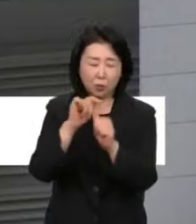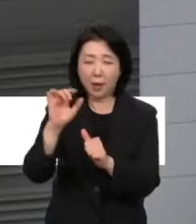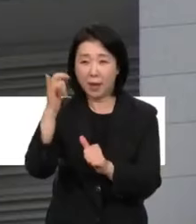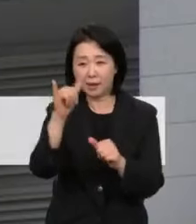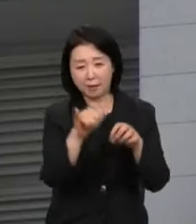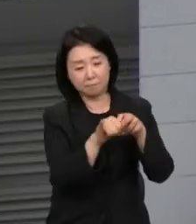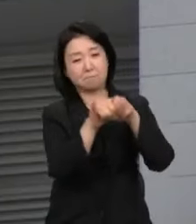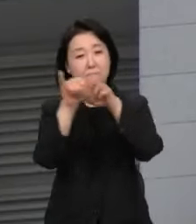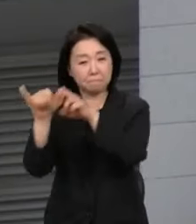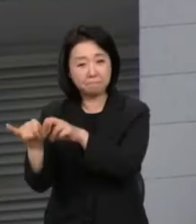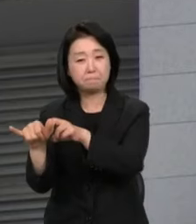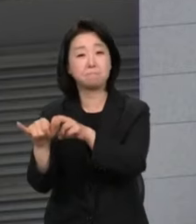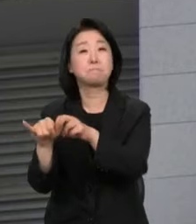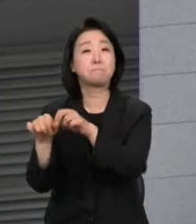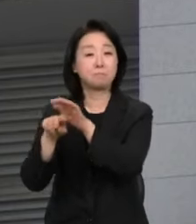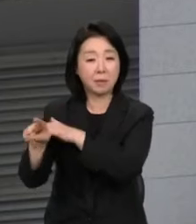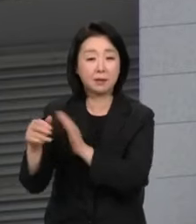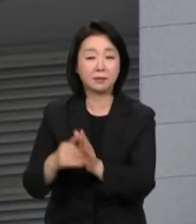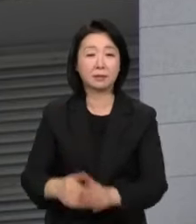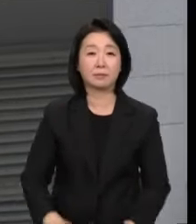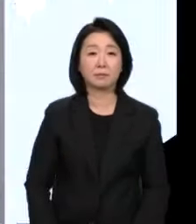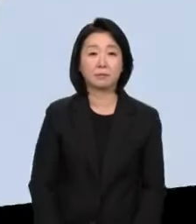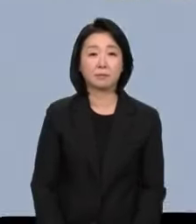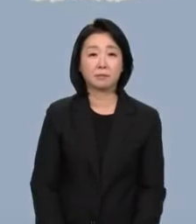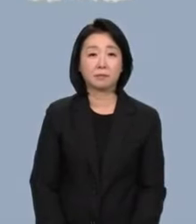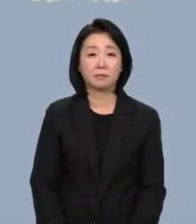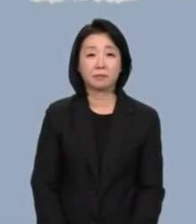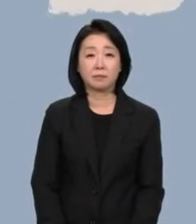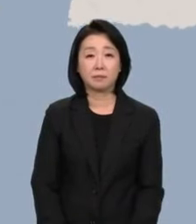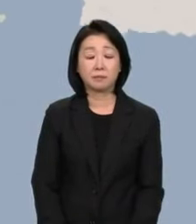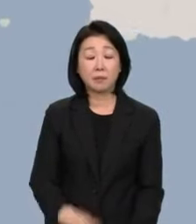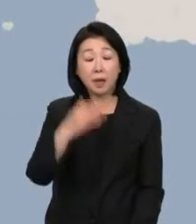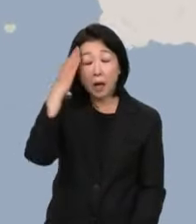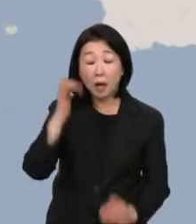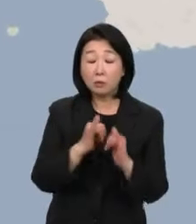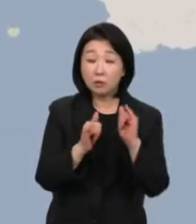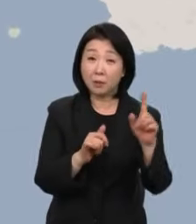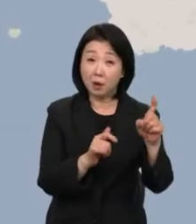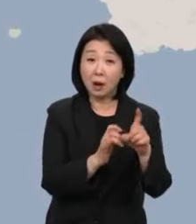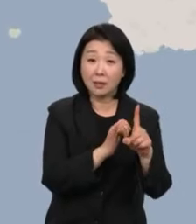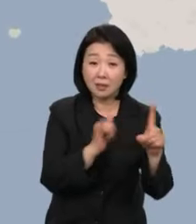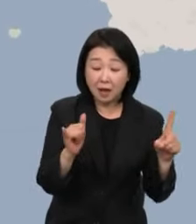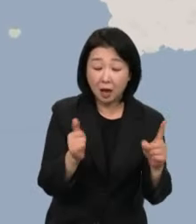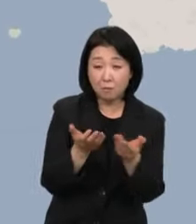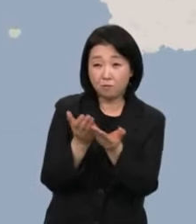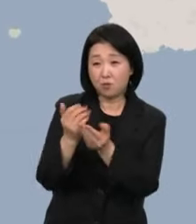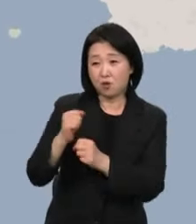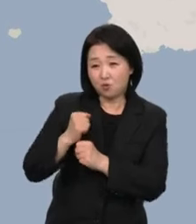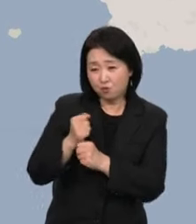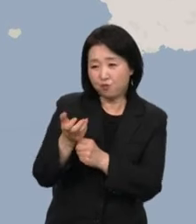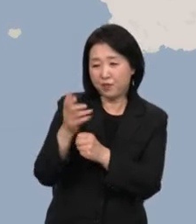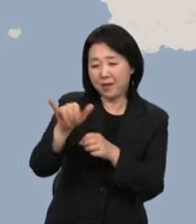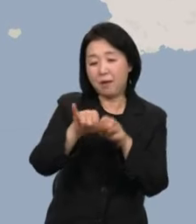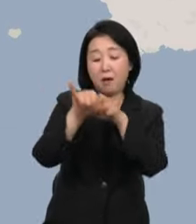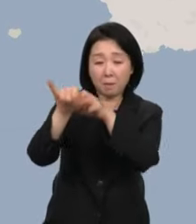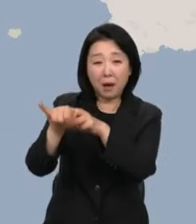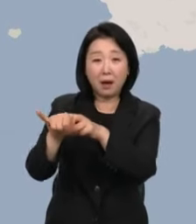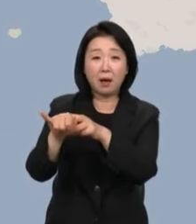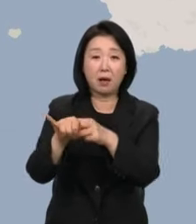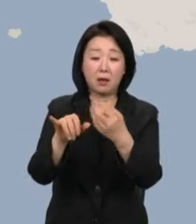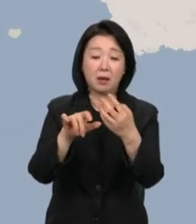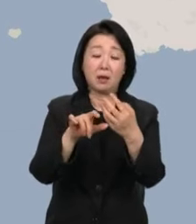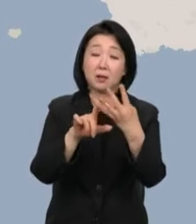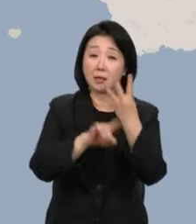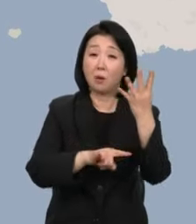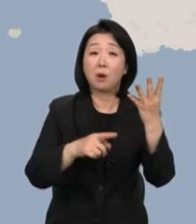IT를 빠져나왔다고 외교부가 밝혔습니다. 우리 국민 11명이 군용 헬기 편으로 현지 시간 8일